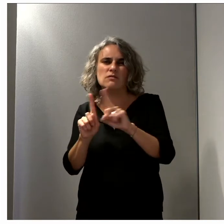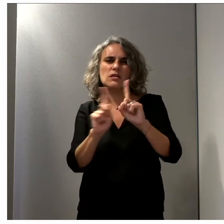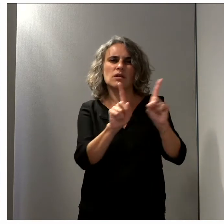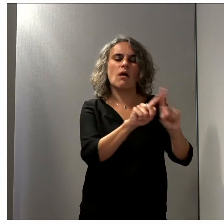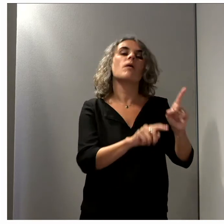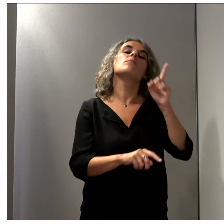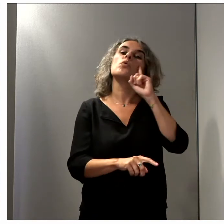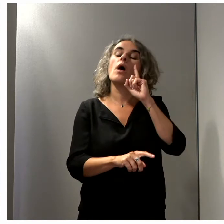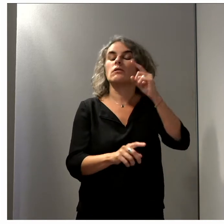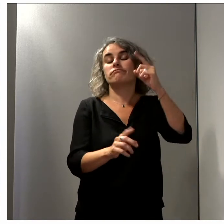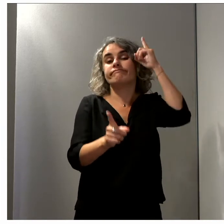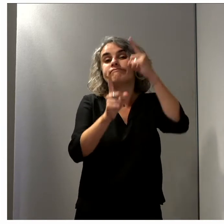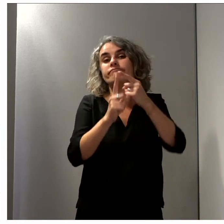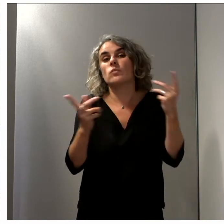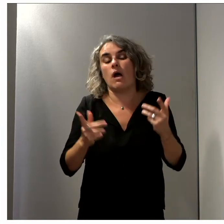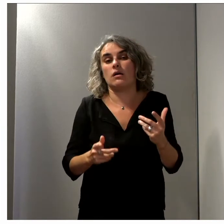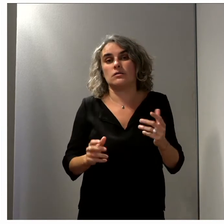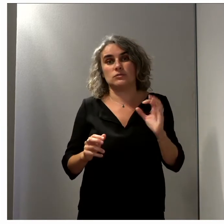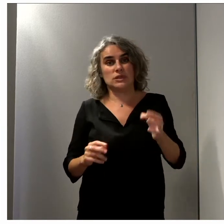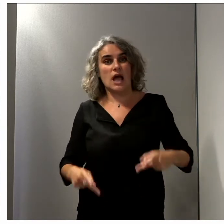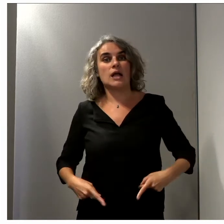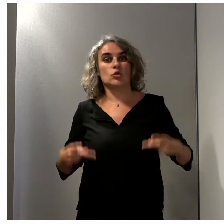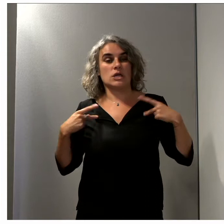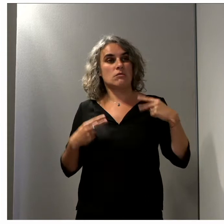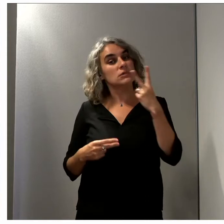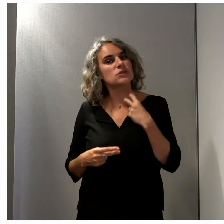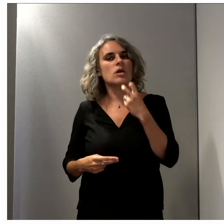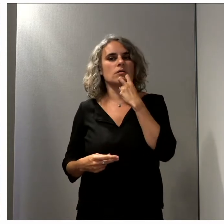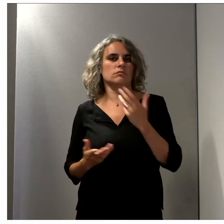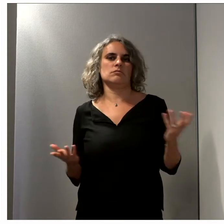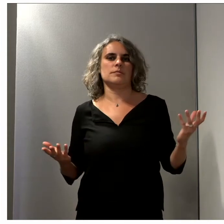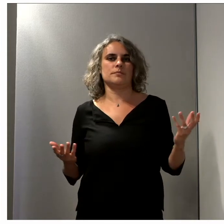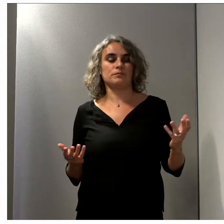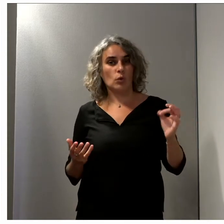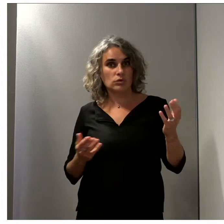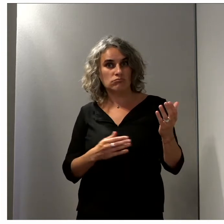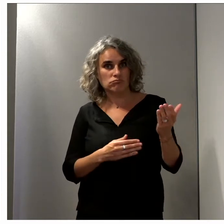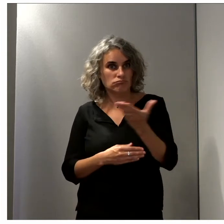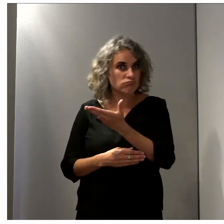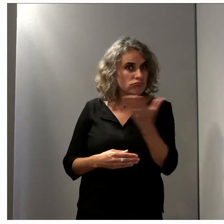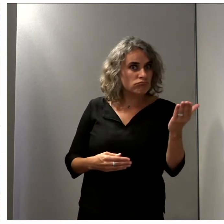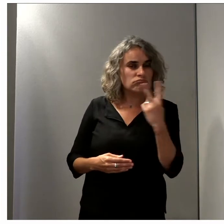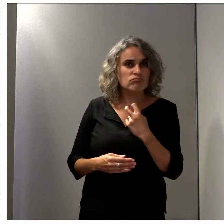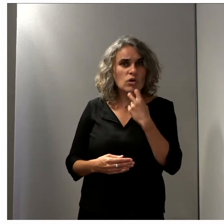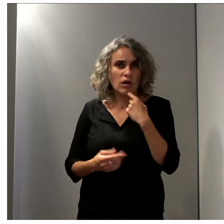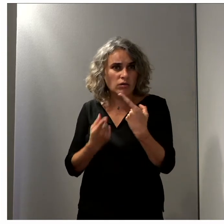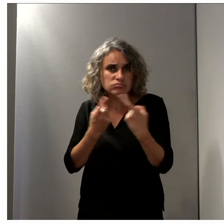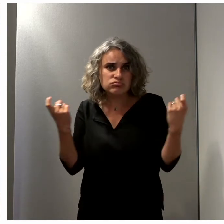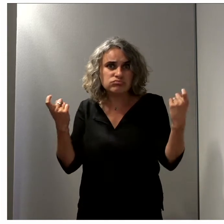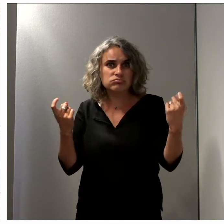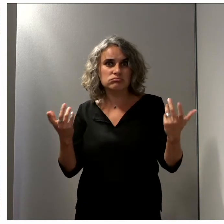puisque l'idée, comme leur nom l'indique, c'est d'avoir des ateliers citoyens, donc qui représentent la citoyenneté dans tous ses